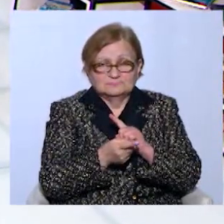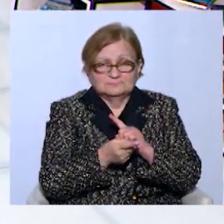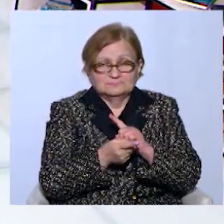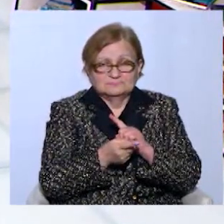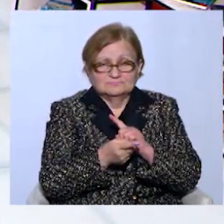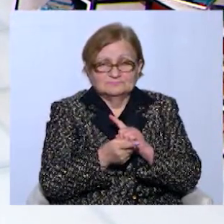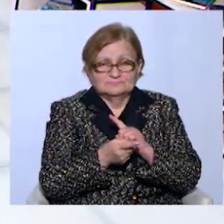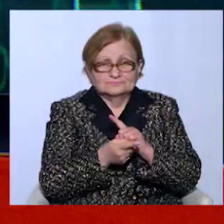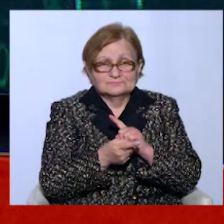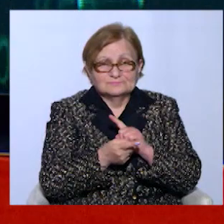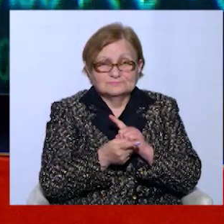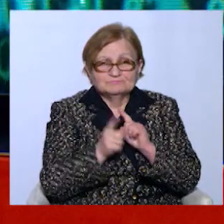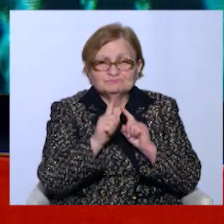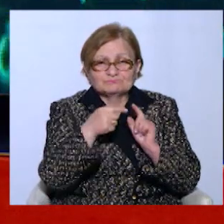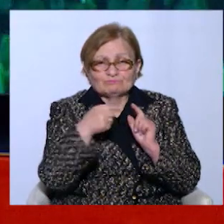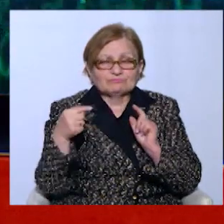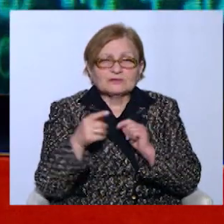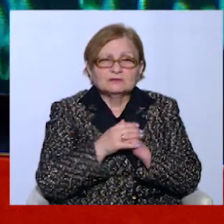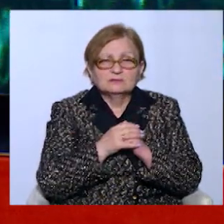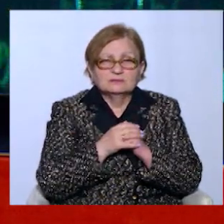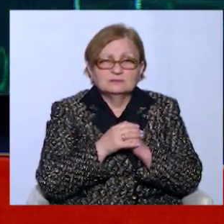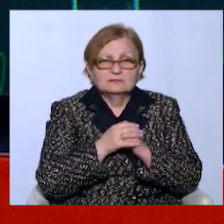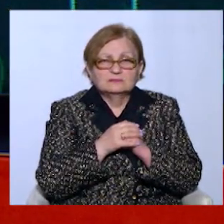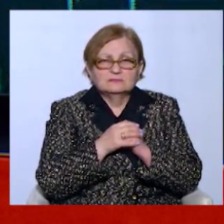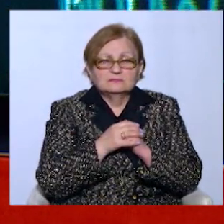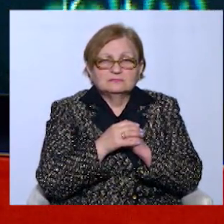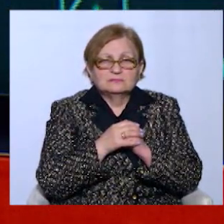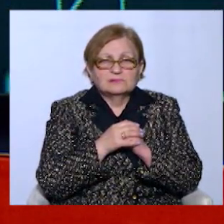X-ს ახო რა უნდა გამოვაკლო? X.